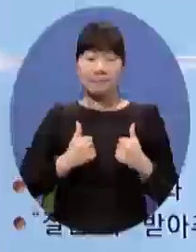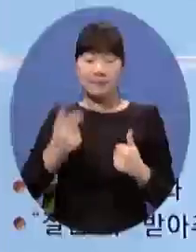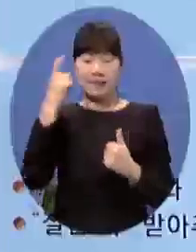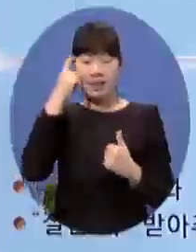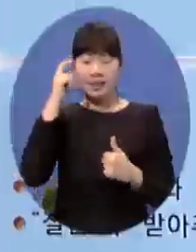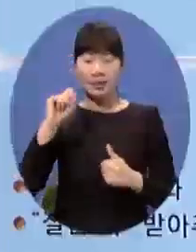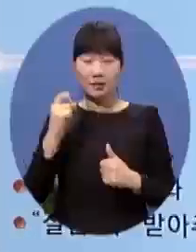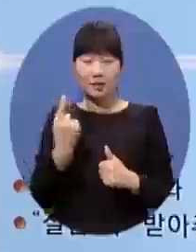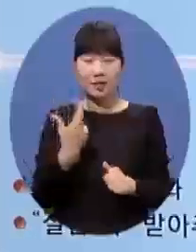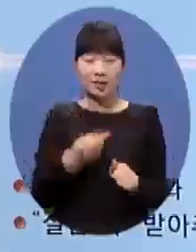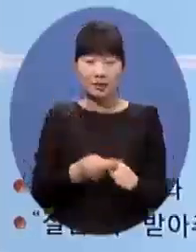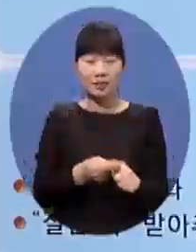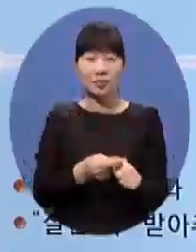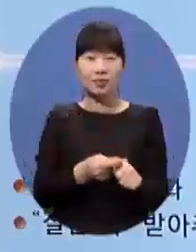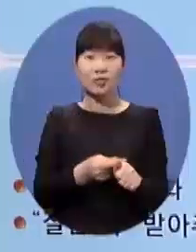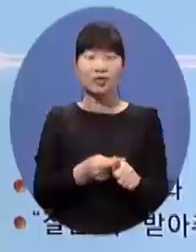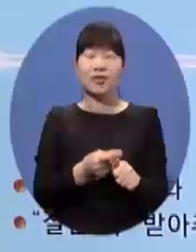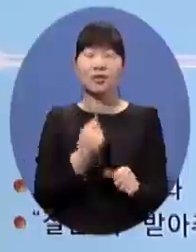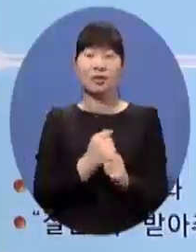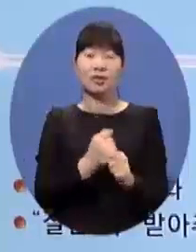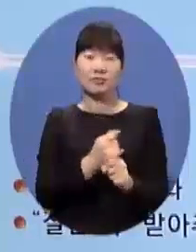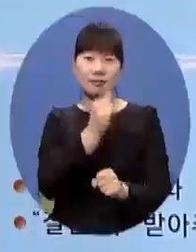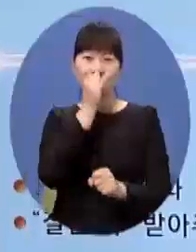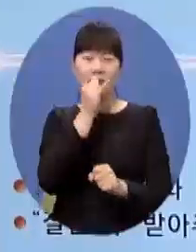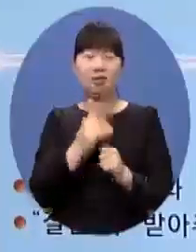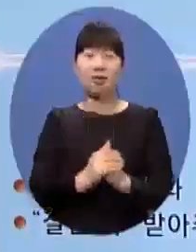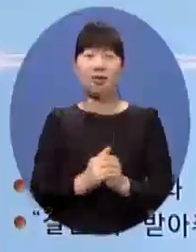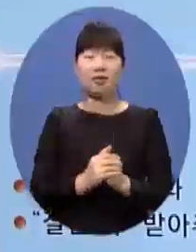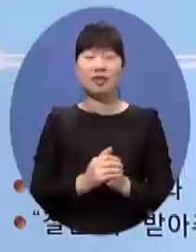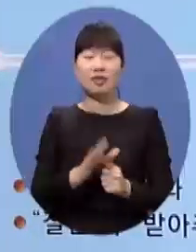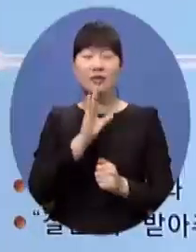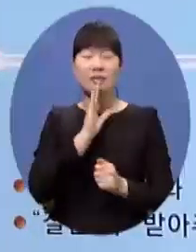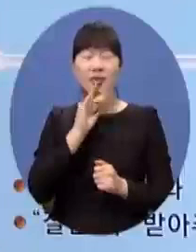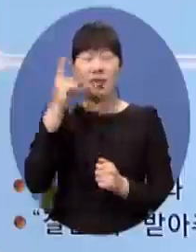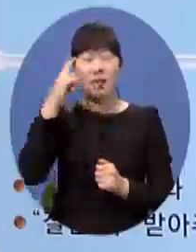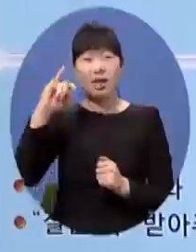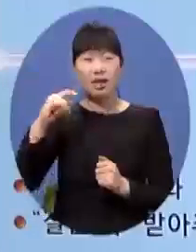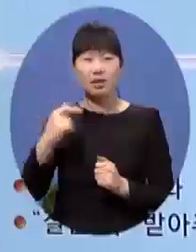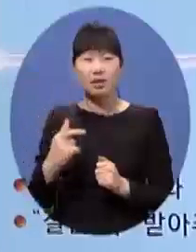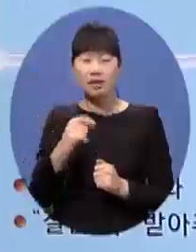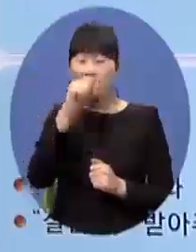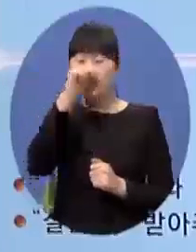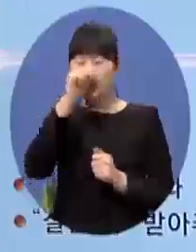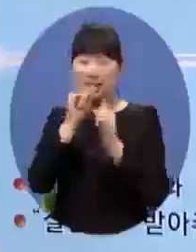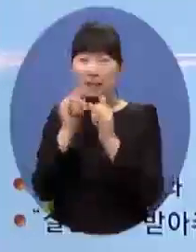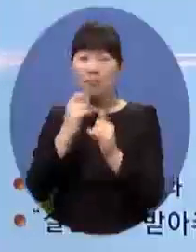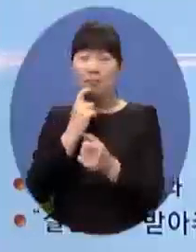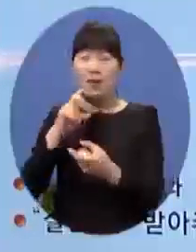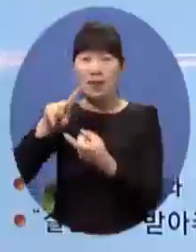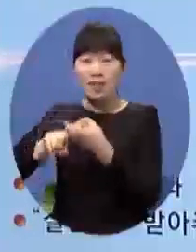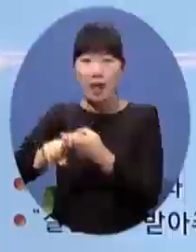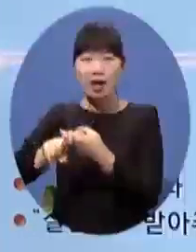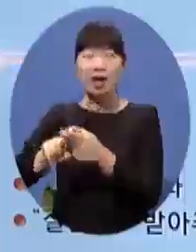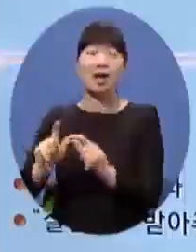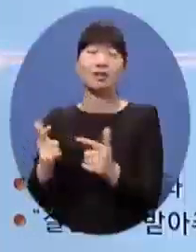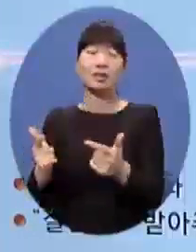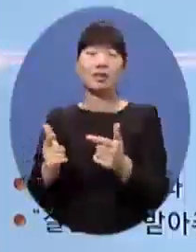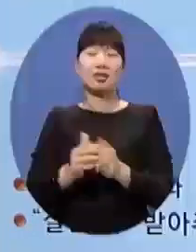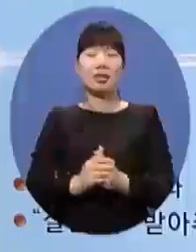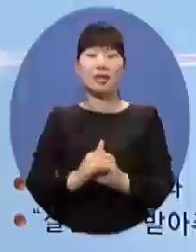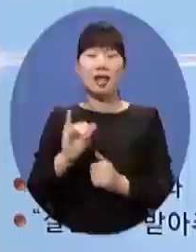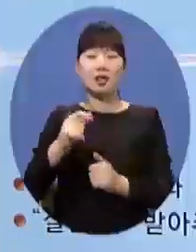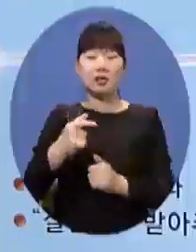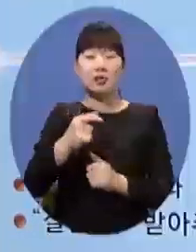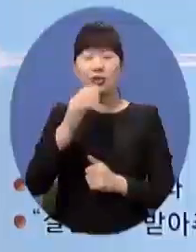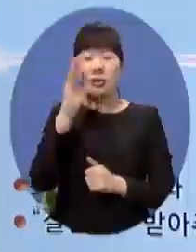이런 동기 같은 것들도 아이들이 세우게 됩니다. 근데 이거는 뭐 정말 지능이 좋은 아이들이 전유물이냐 그렇지 않다는 거. 그래서 지능이 그렇게